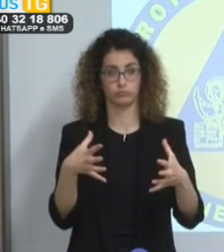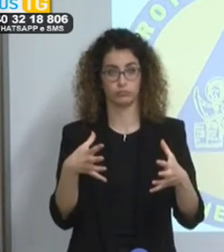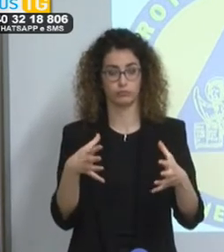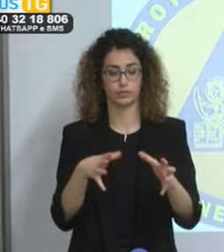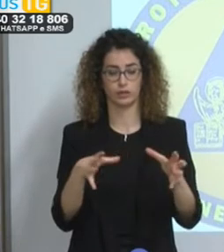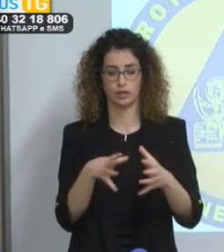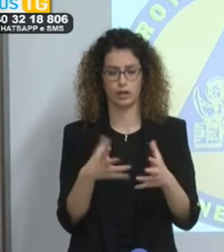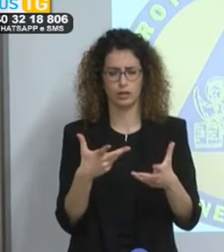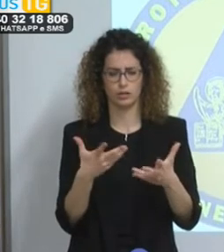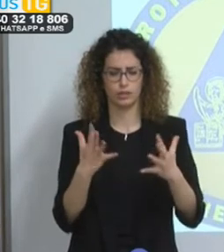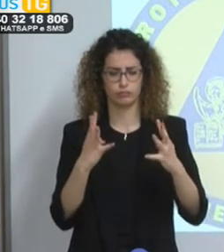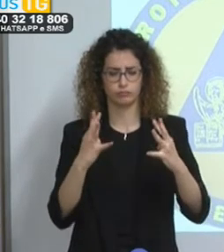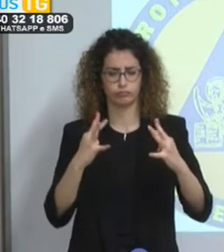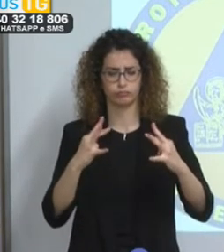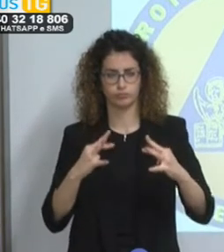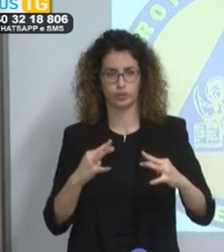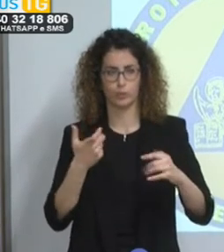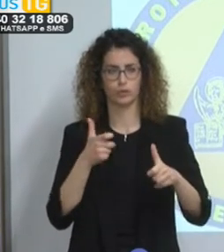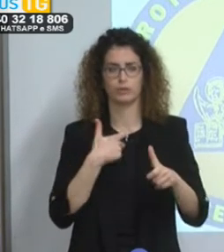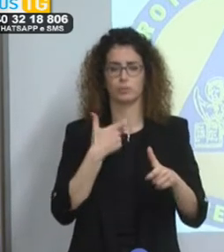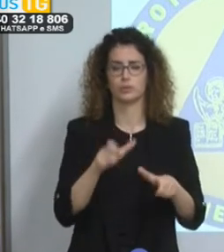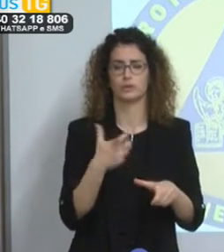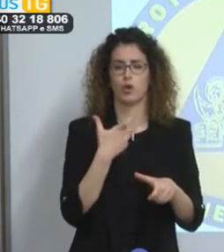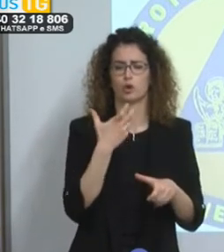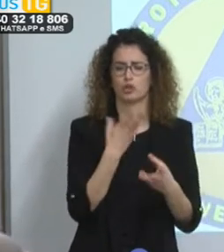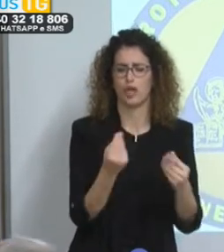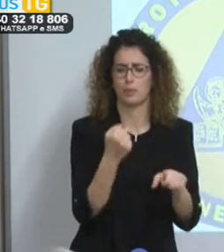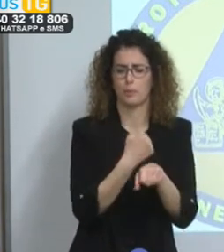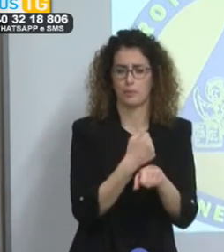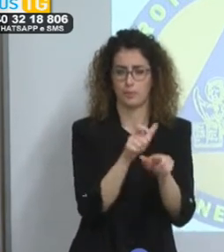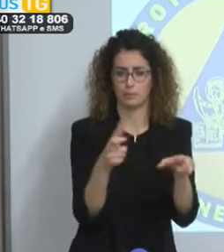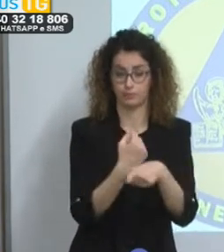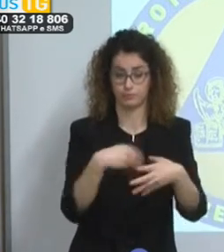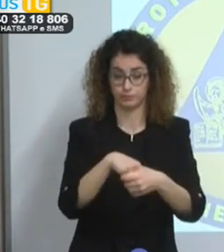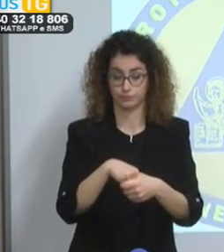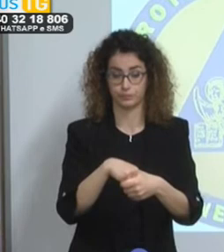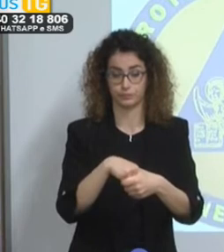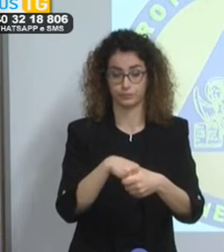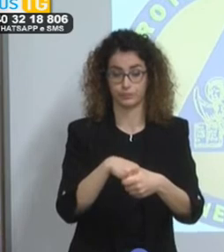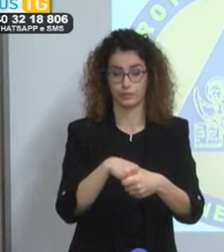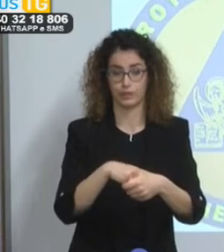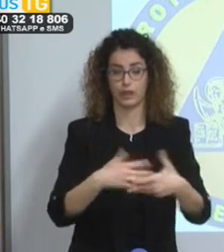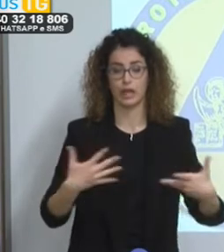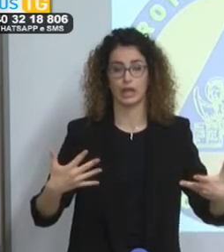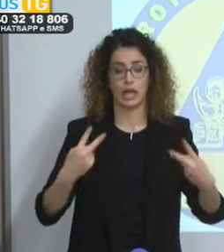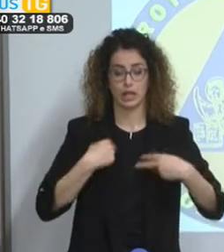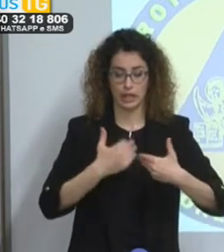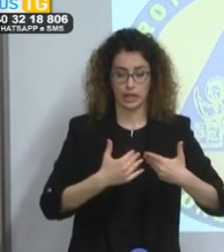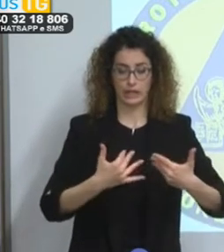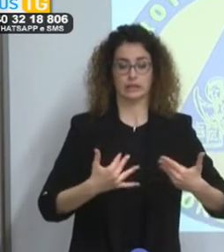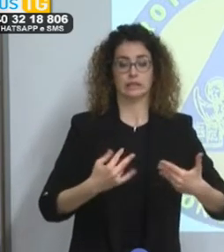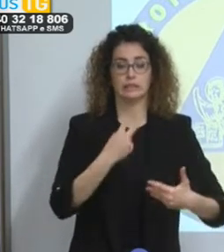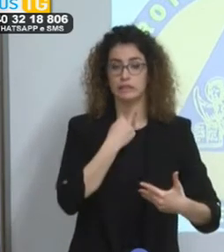è smantellato, perché molti lavoratori di quel mondo per necessità di vita hanno scelto altre attività.